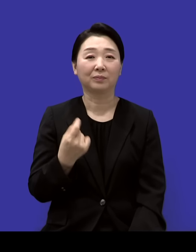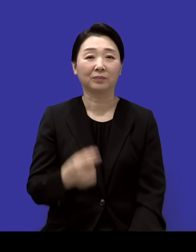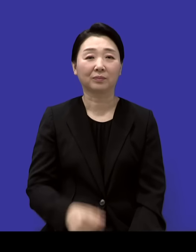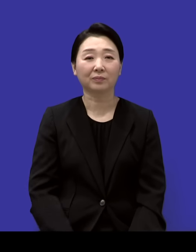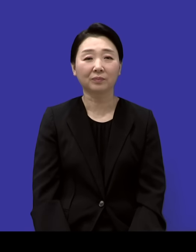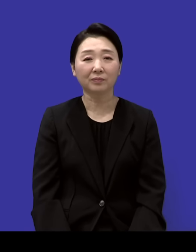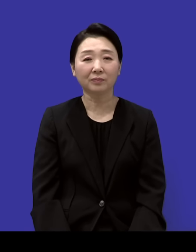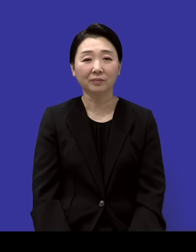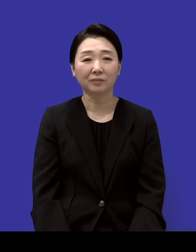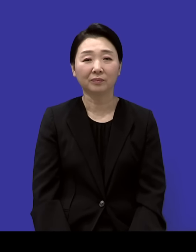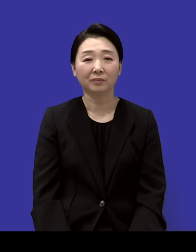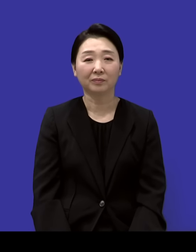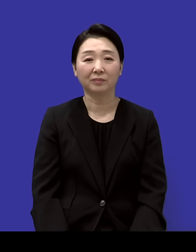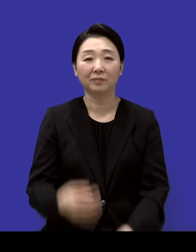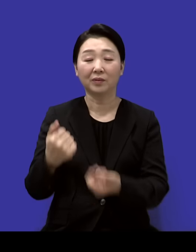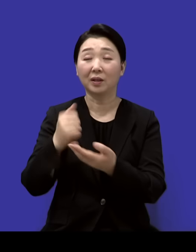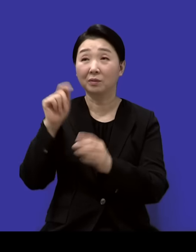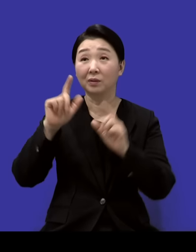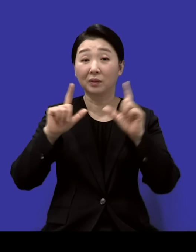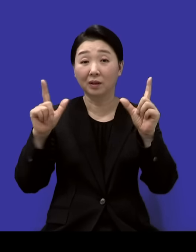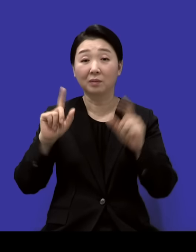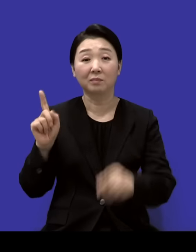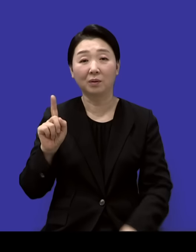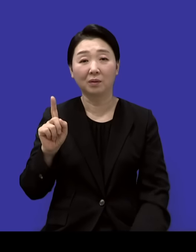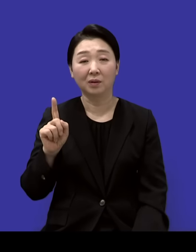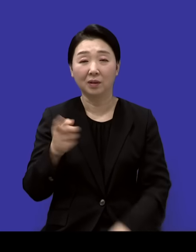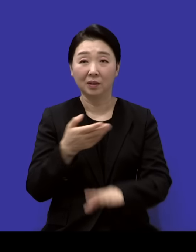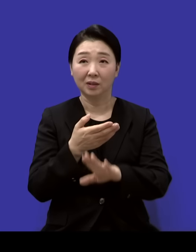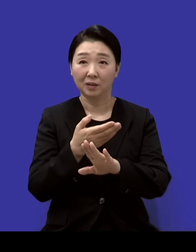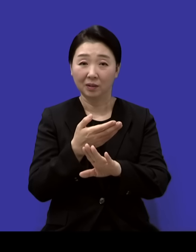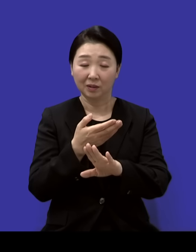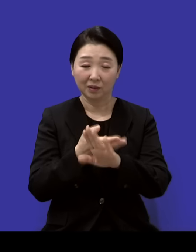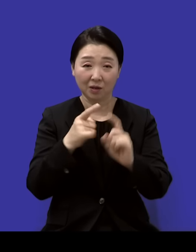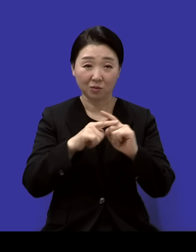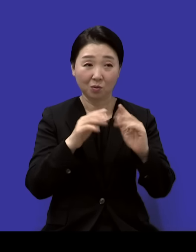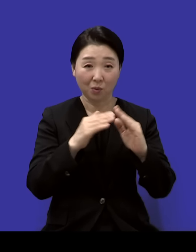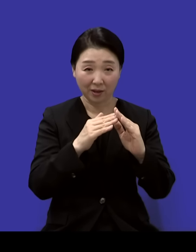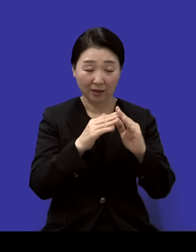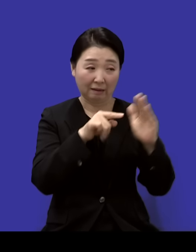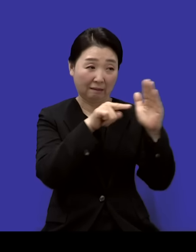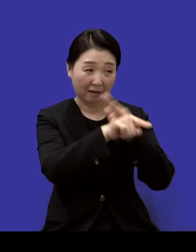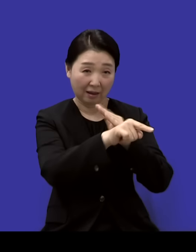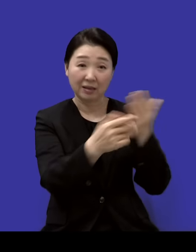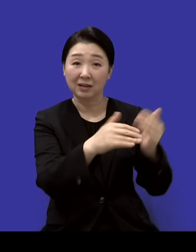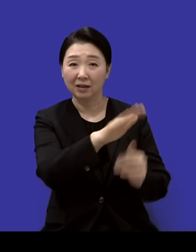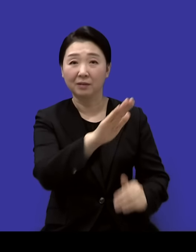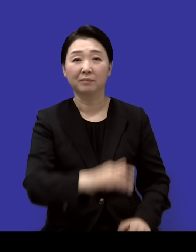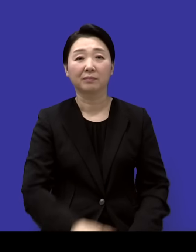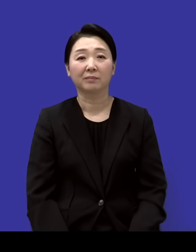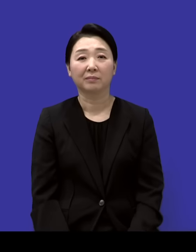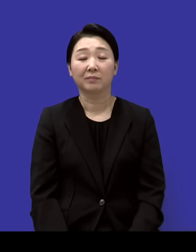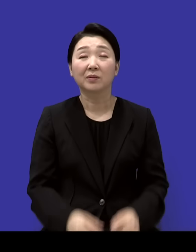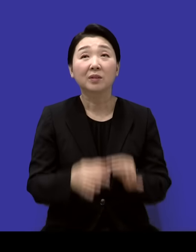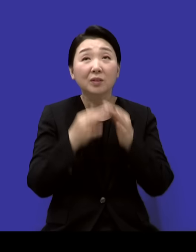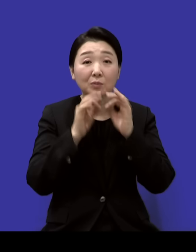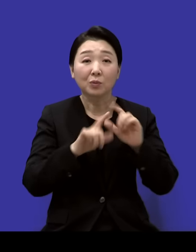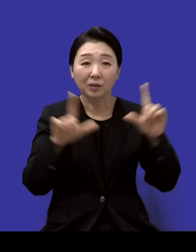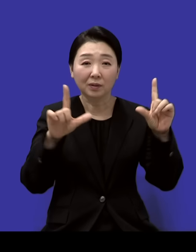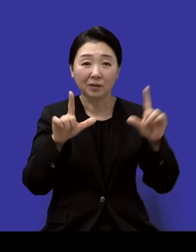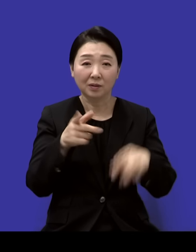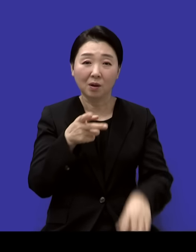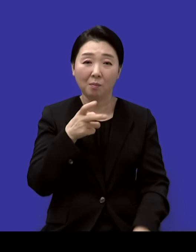내려가면서 하나님 어느 날은 이제 제가 이제 다른 교회, 우리 아빠 교회 말고 다른 교회에서 사역하러 가는데 금요일 배웠어요. 버스를